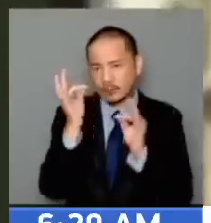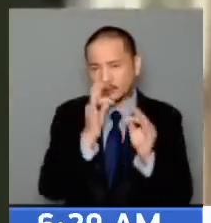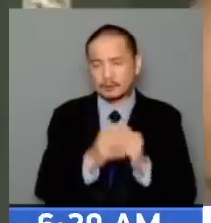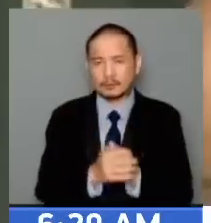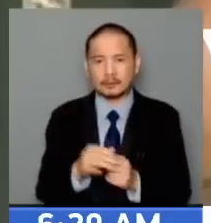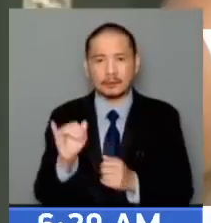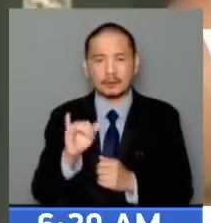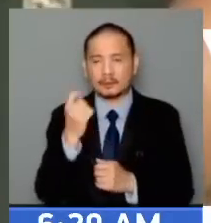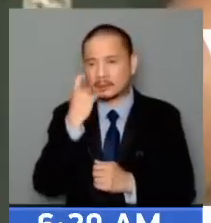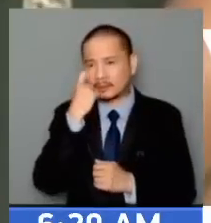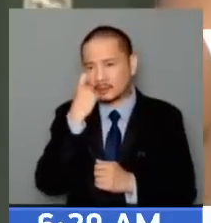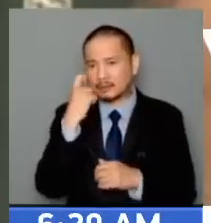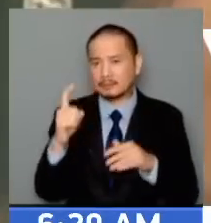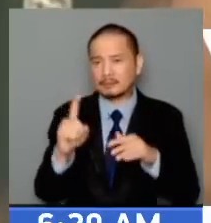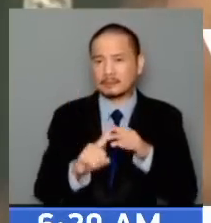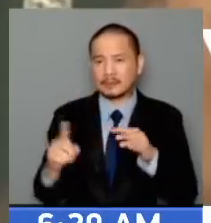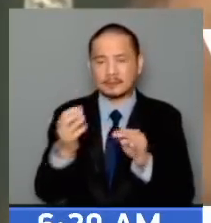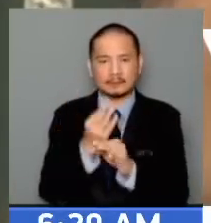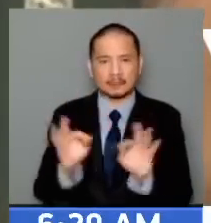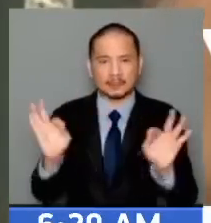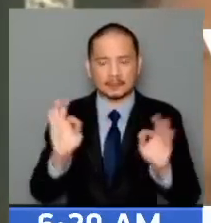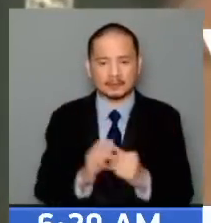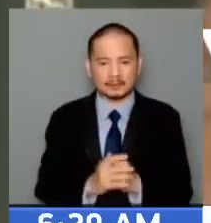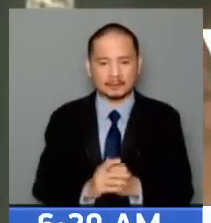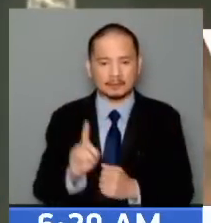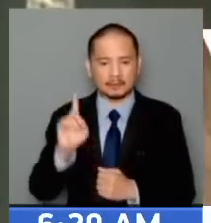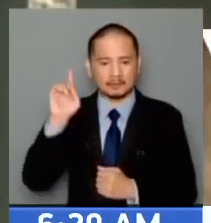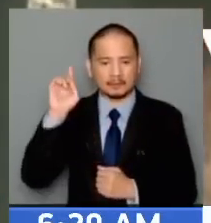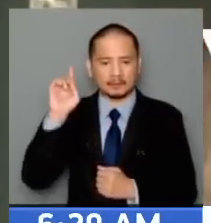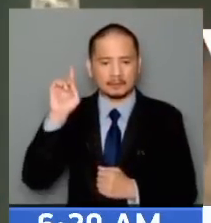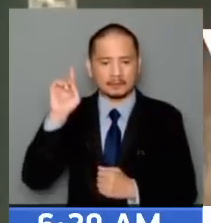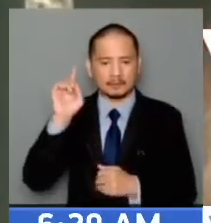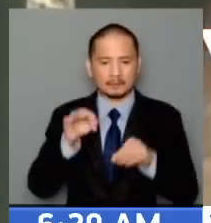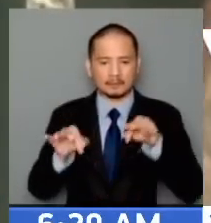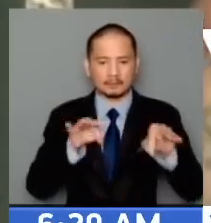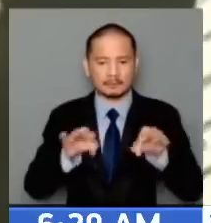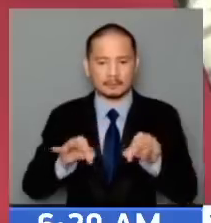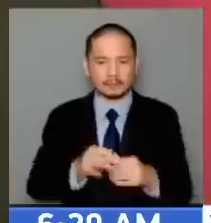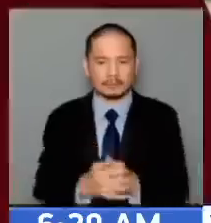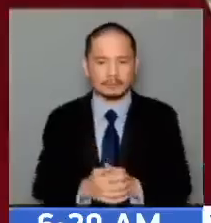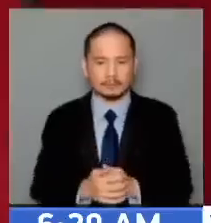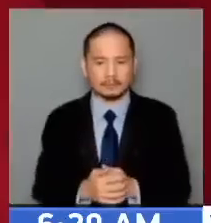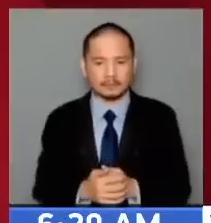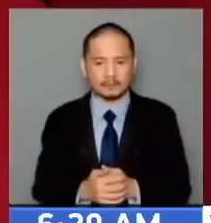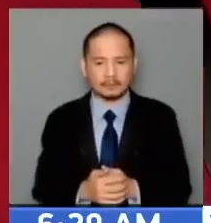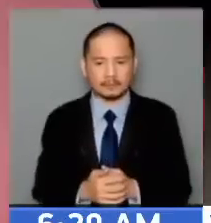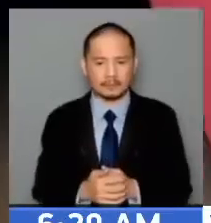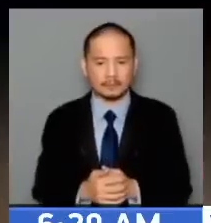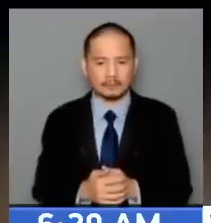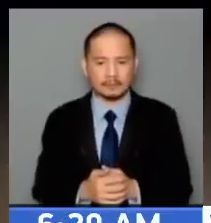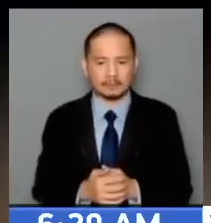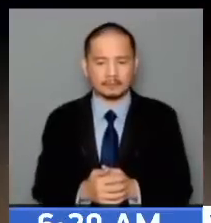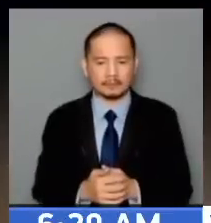kulungan. Konsensya siya bumayin. Kadilig gustong patay tao na.